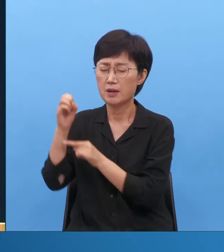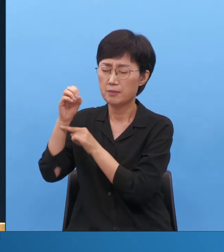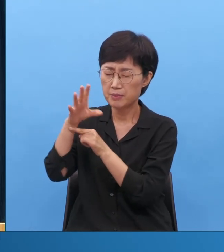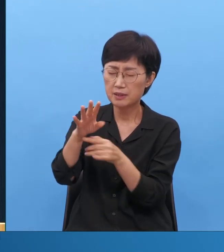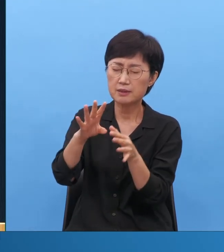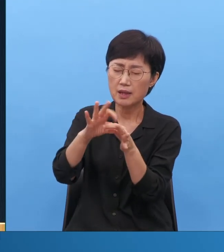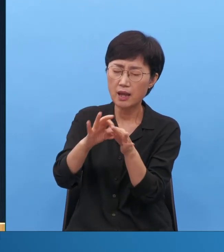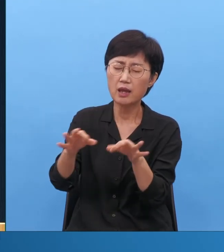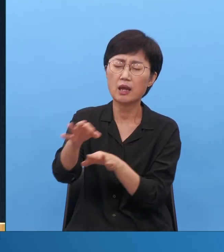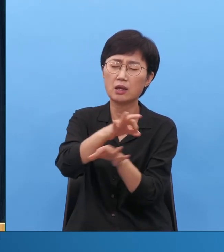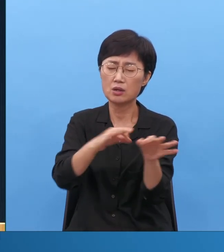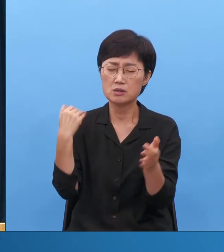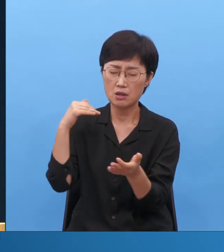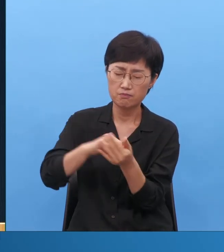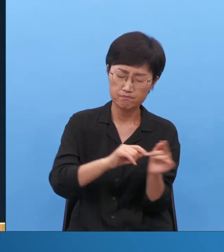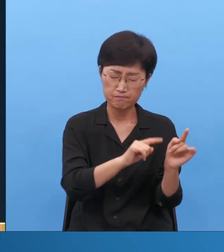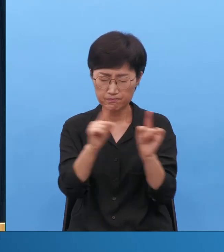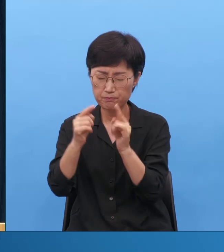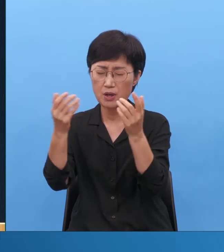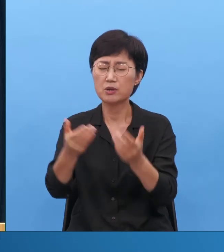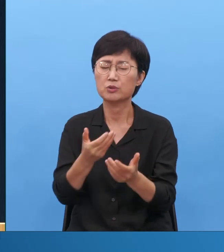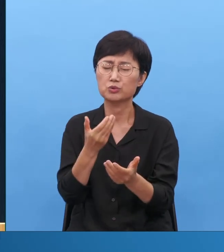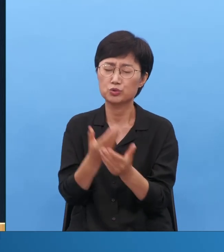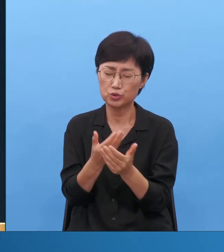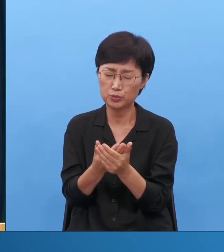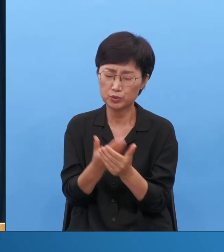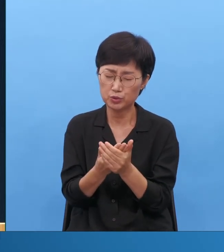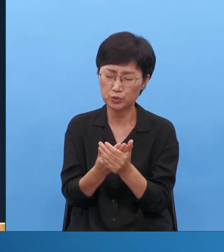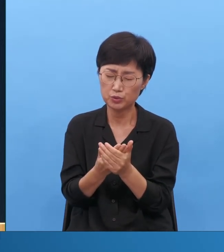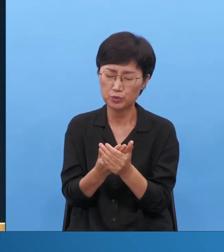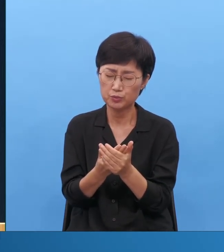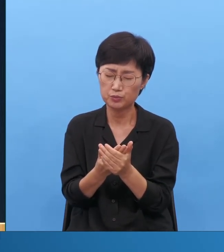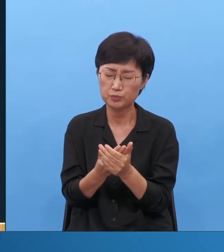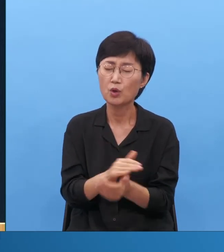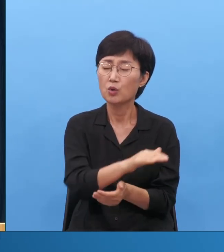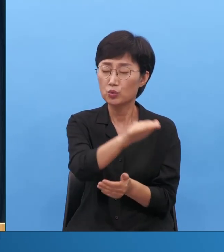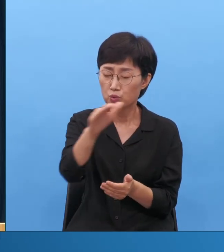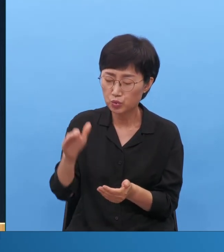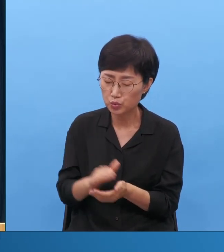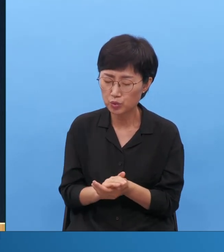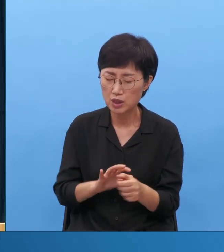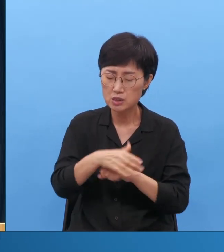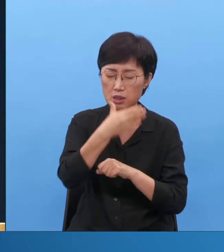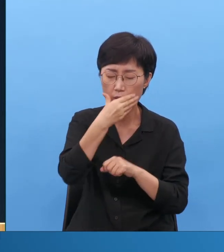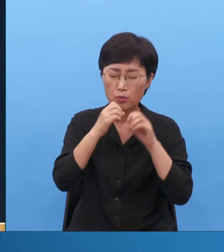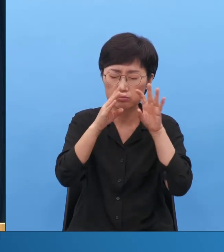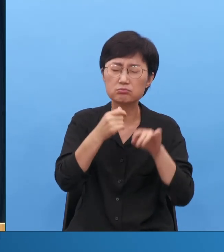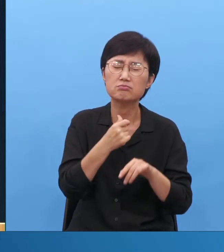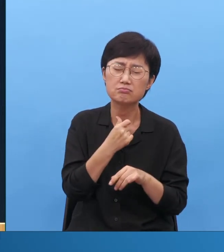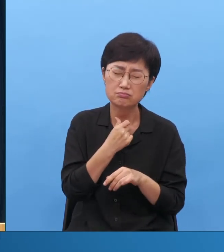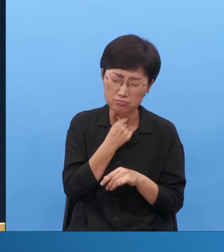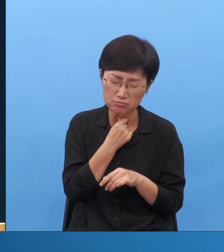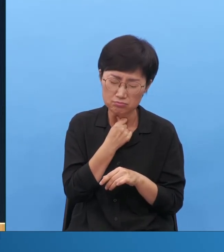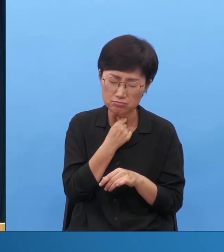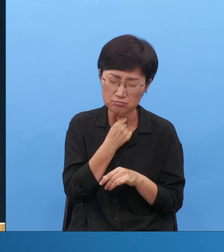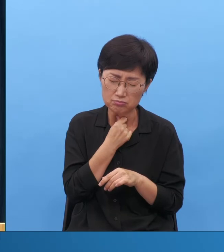경제 회복되게 하옵소서. May the economy of light be restored. 이분들이 세계 복음화해야 되는데